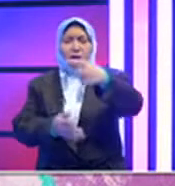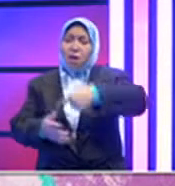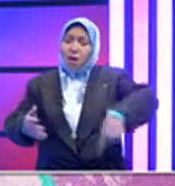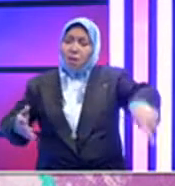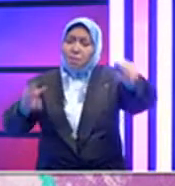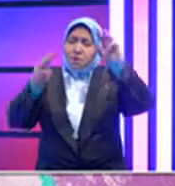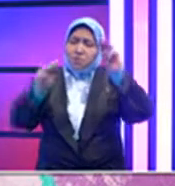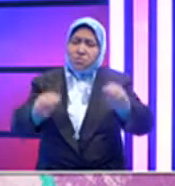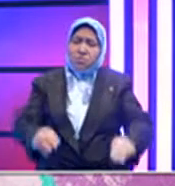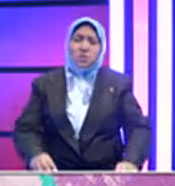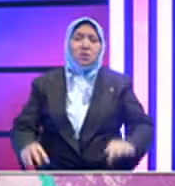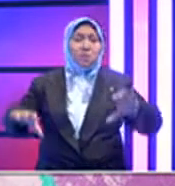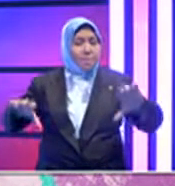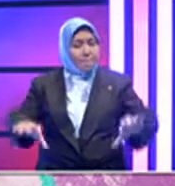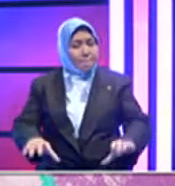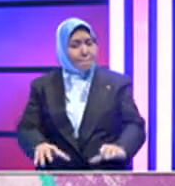uh